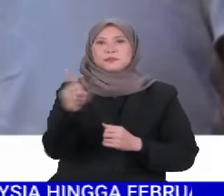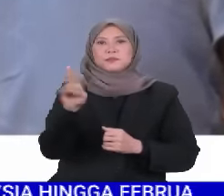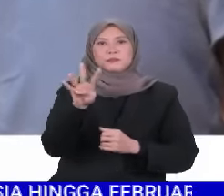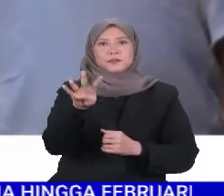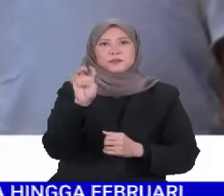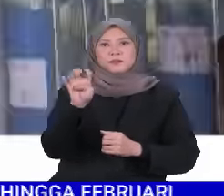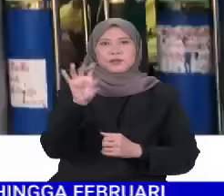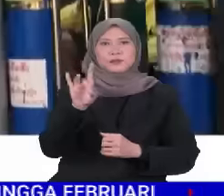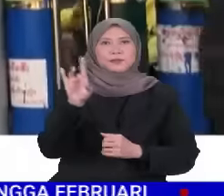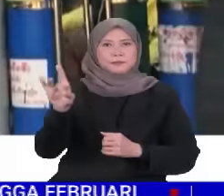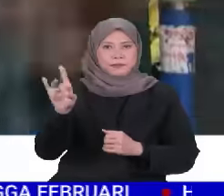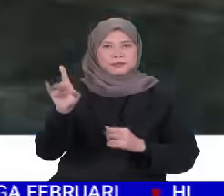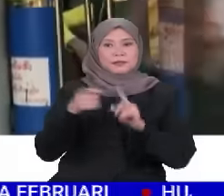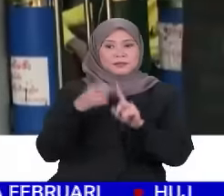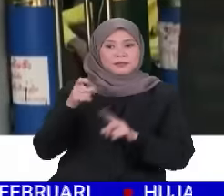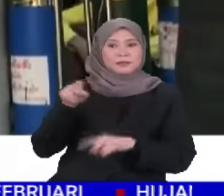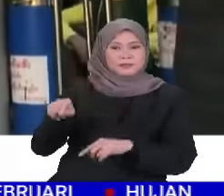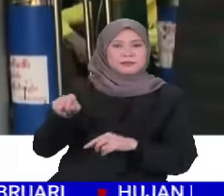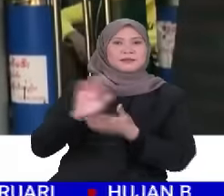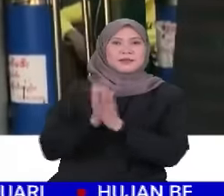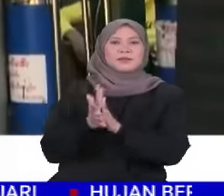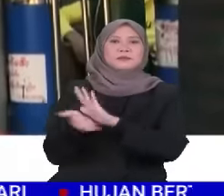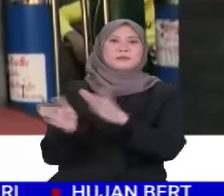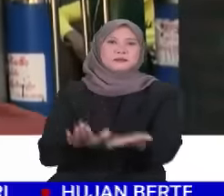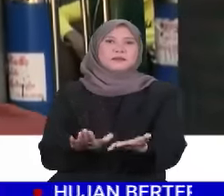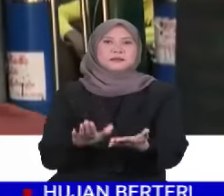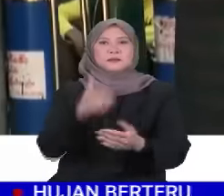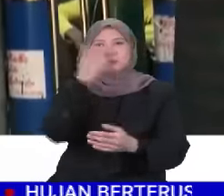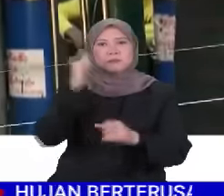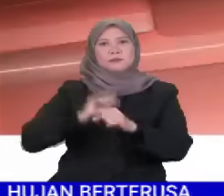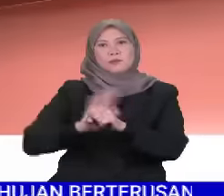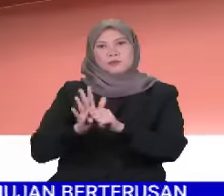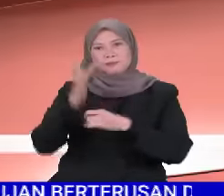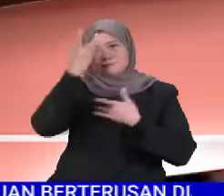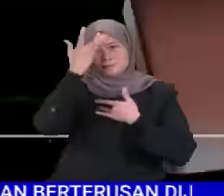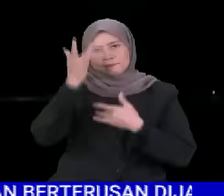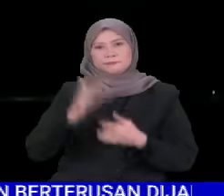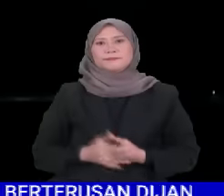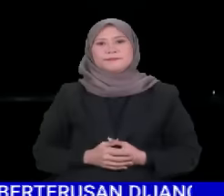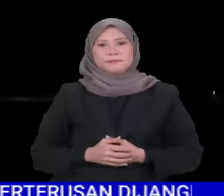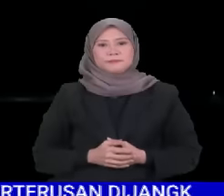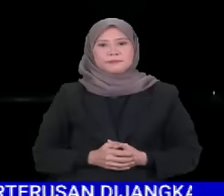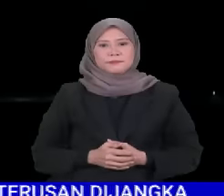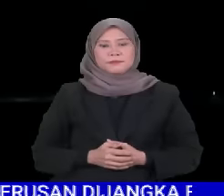19.48 daripada mereka menjadi korban akibat wabah itu